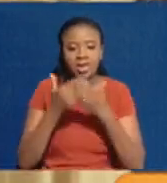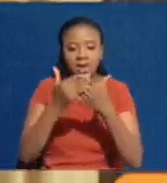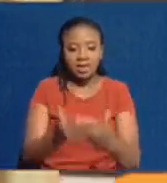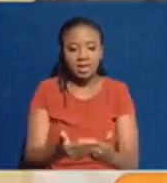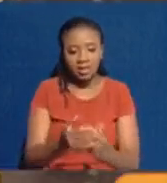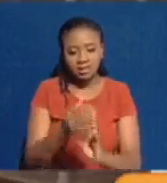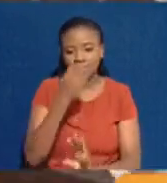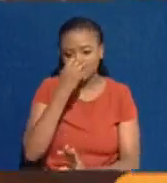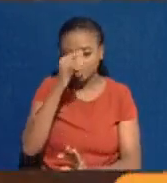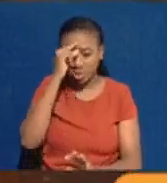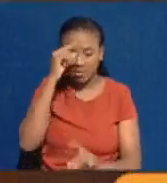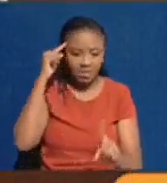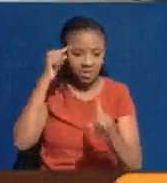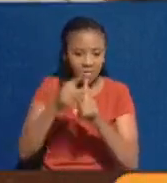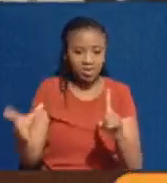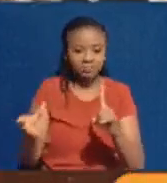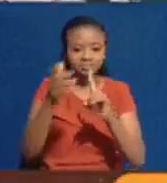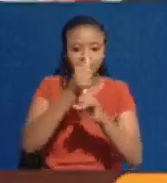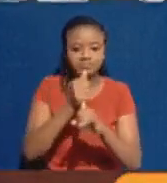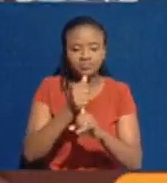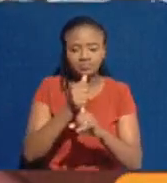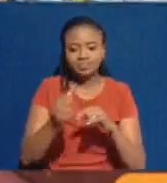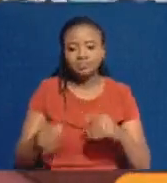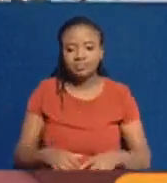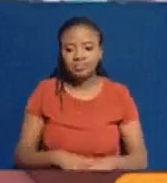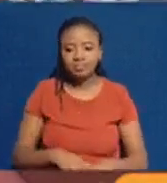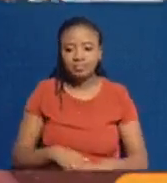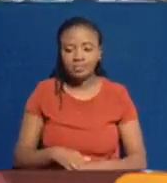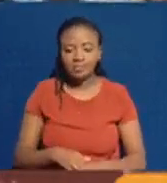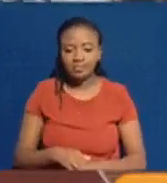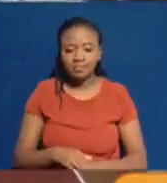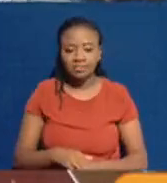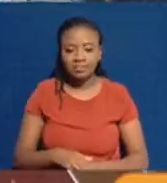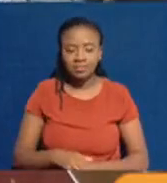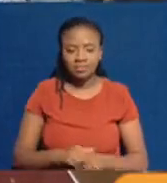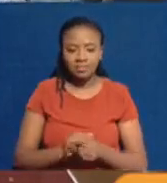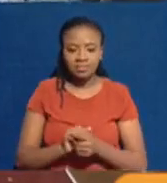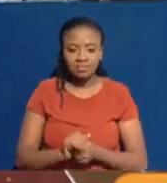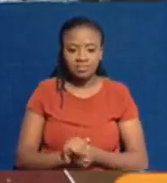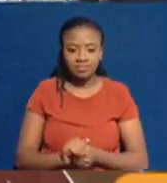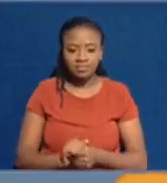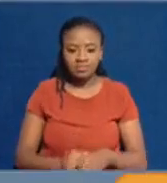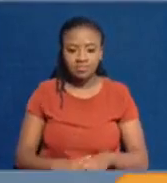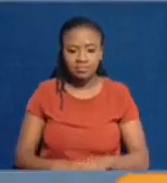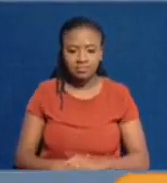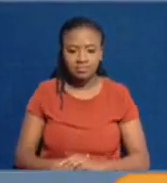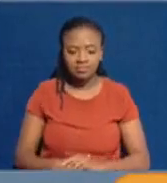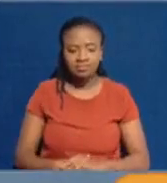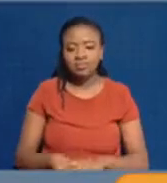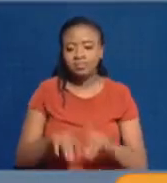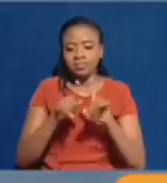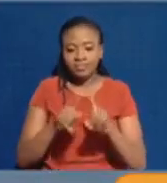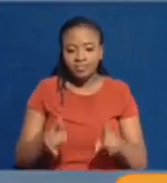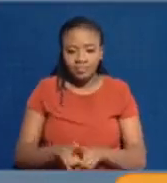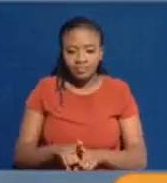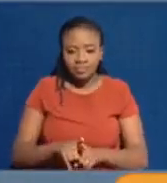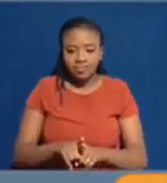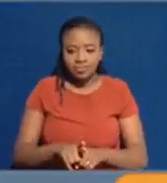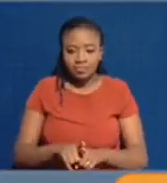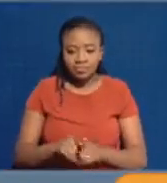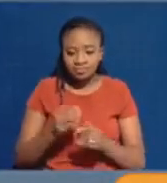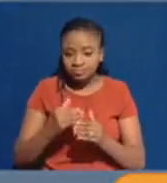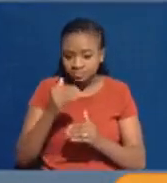kwanza. Tofauti inayojidhihirisha kati yao na mawaziri ni kuwa wengi wao si wanasiasa. Jumatatu,